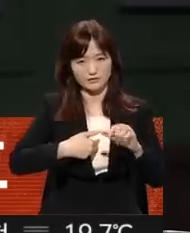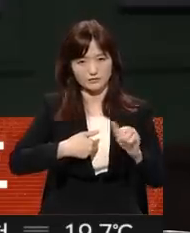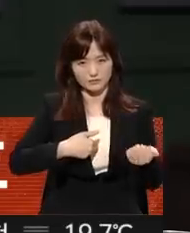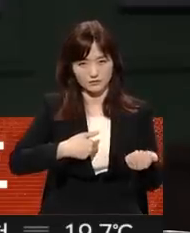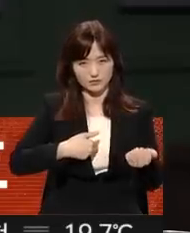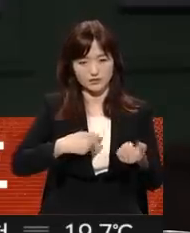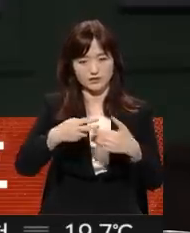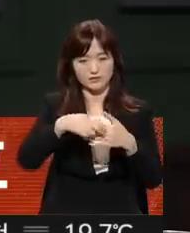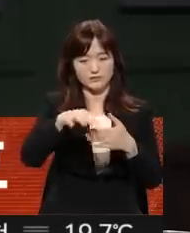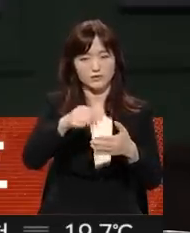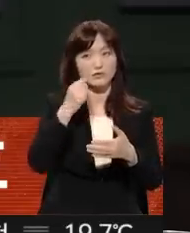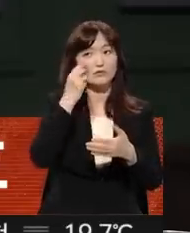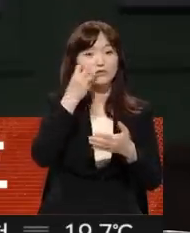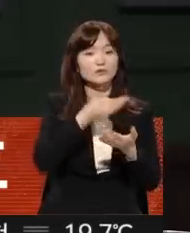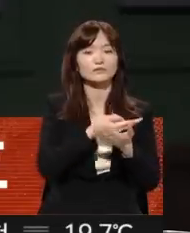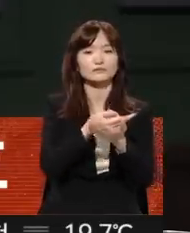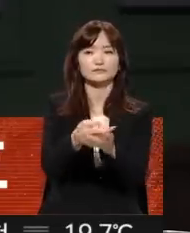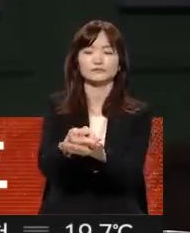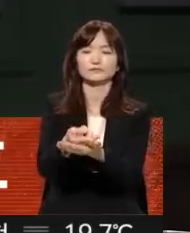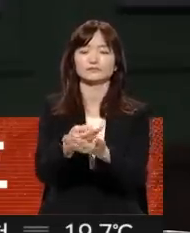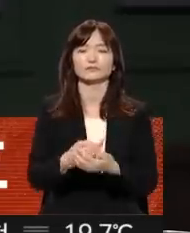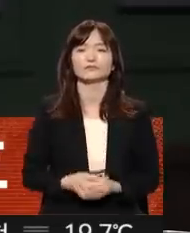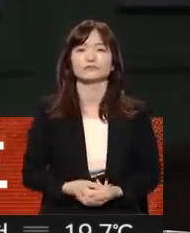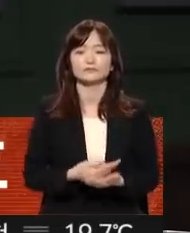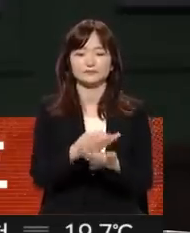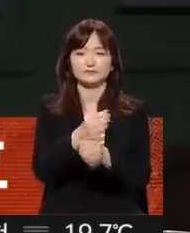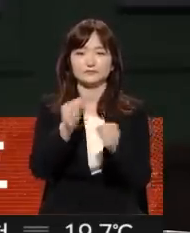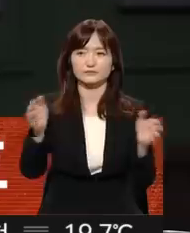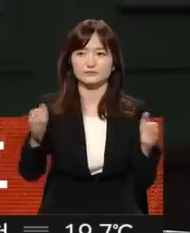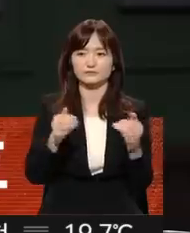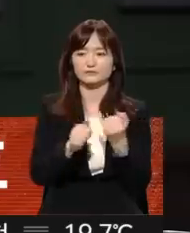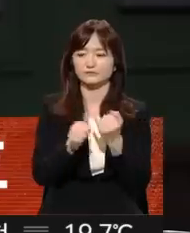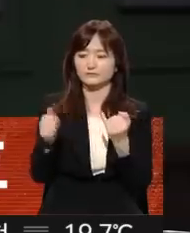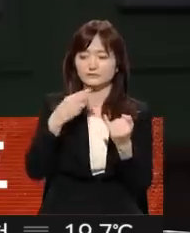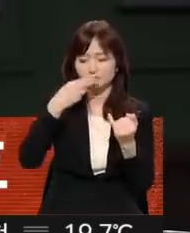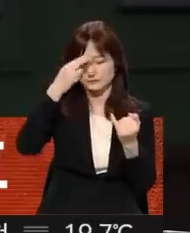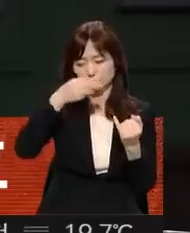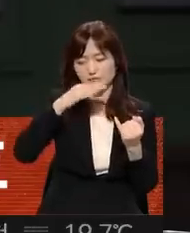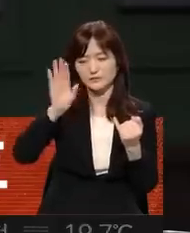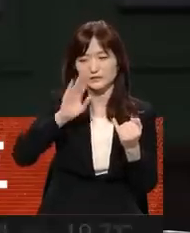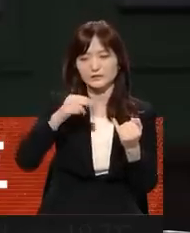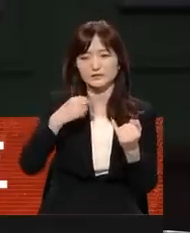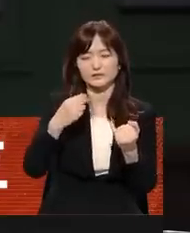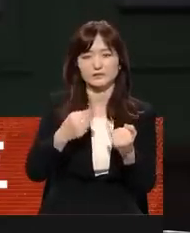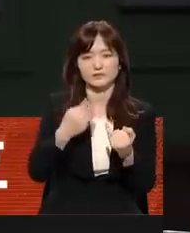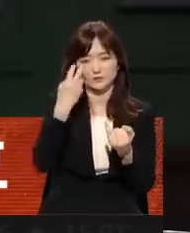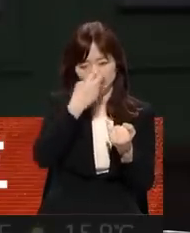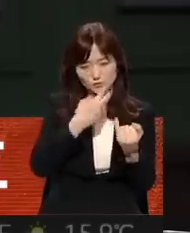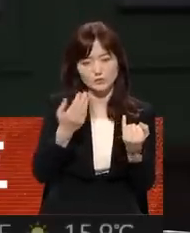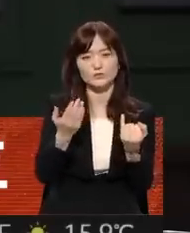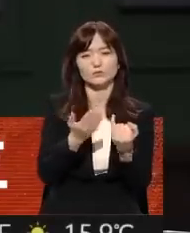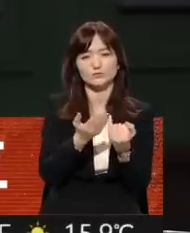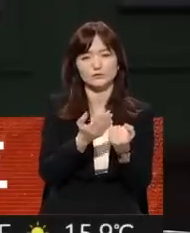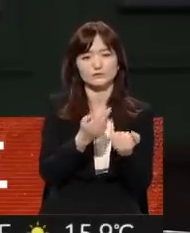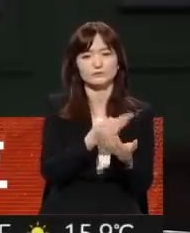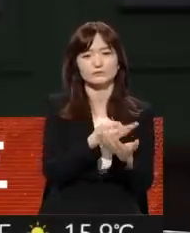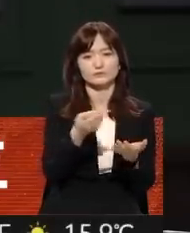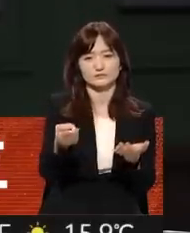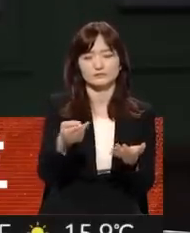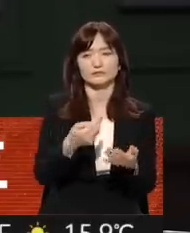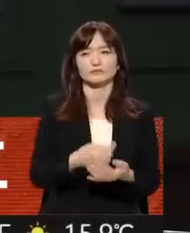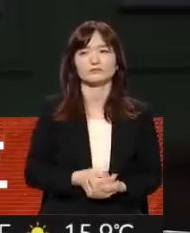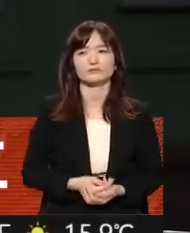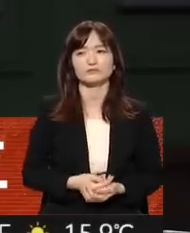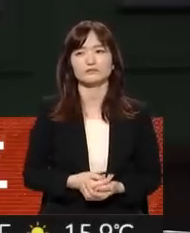하게 됐었는데 일단 이 입원 기간 동안은 이 남편이 술도 안 마시고 병간호를 굉장히 잘했습니다. 그리고 퇴원을 하게 됐는데